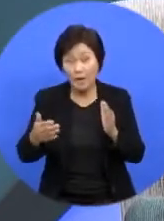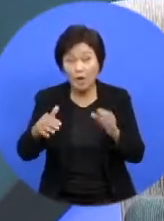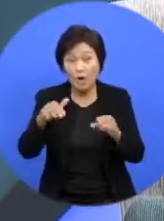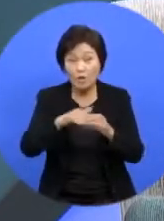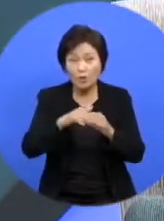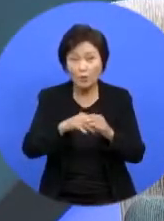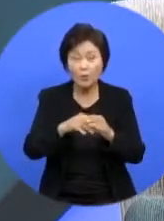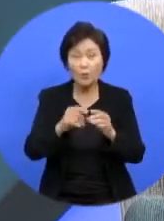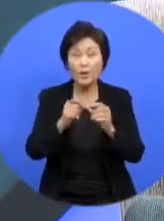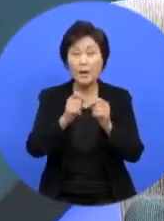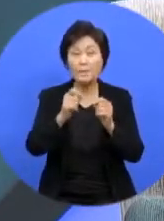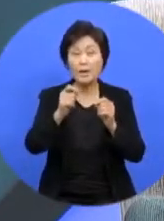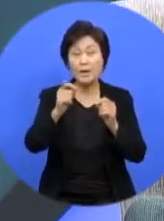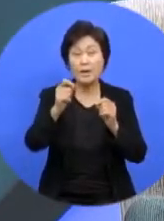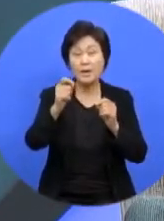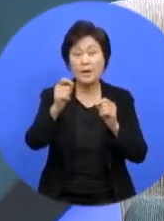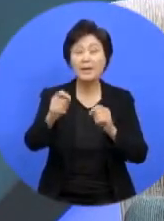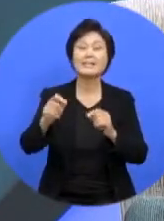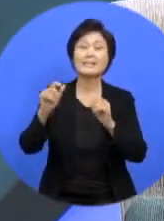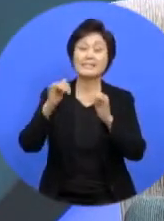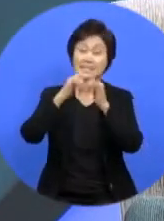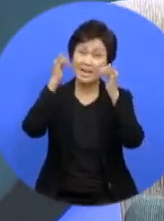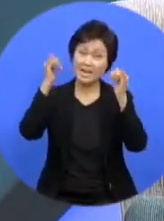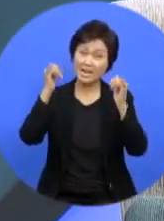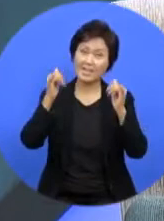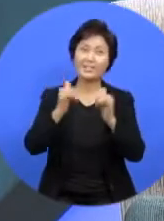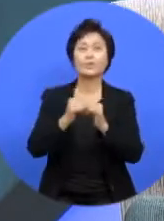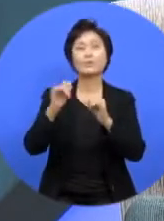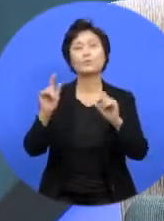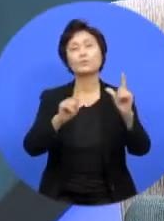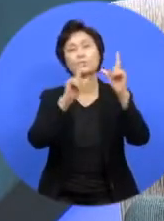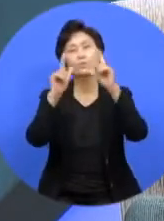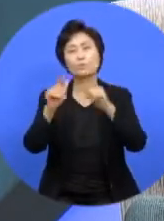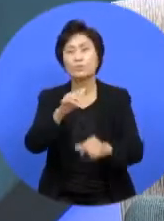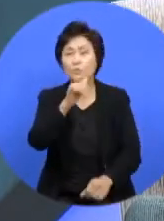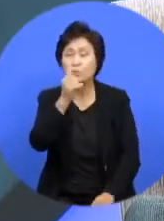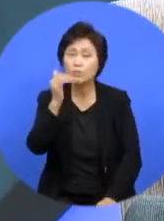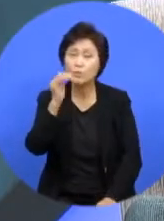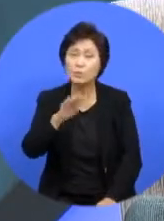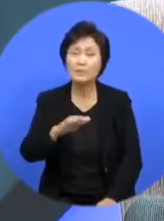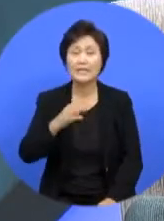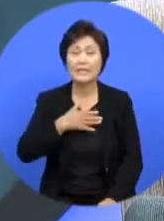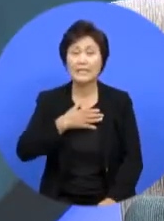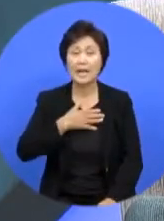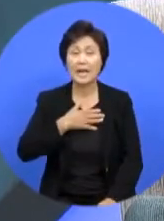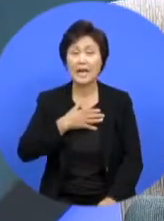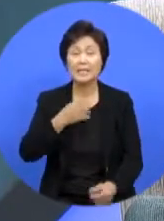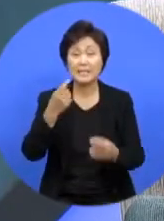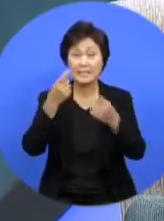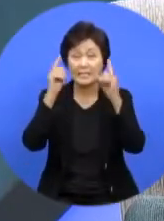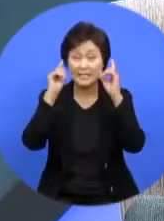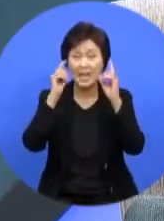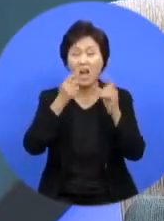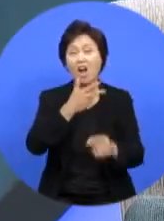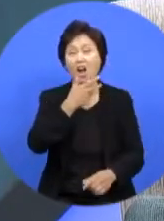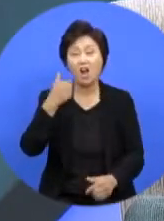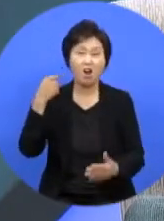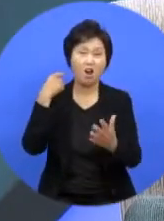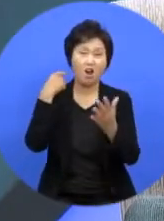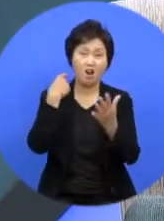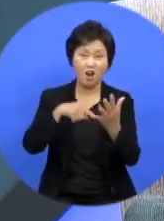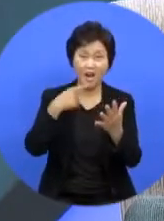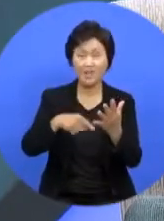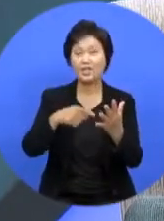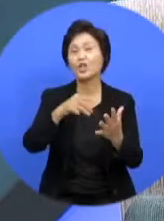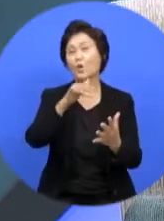이제 사회생활을 하고 그렇게 지내왔었는데 저는 이제 수능 영어를 강의하는 한 20년 동안 이제 강의를 하고 있거든요. 영어